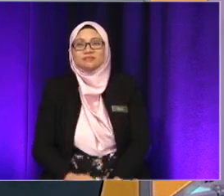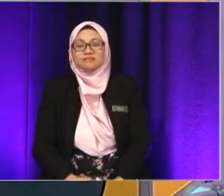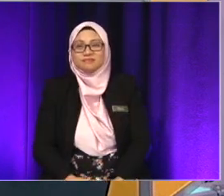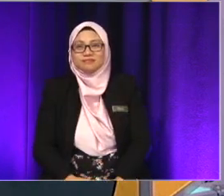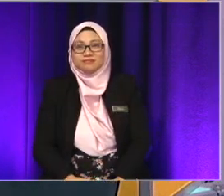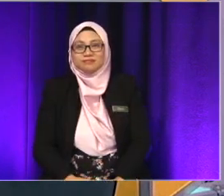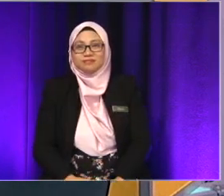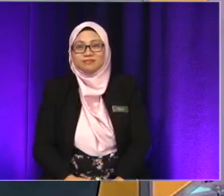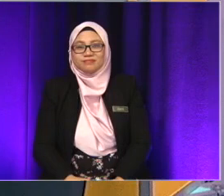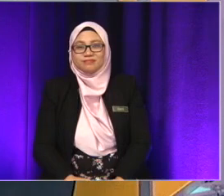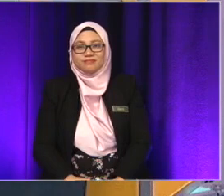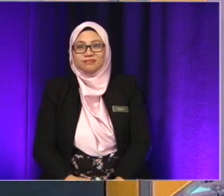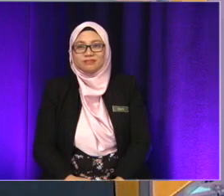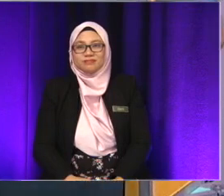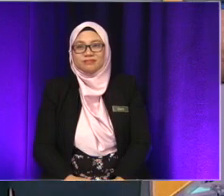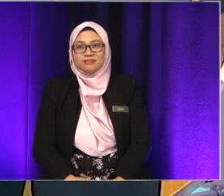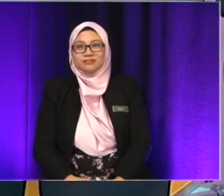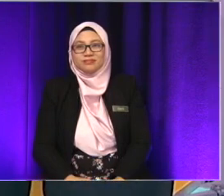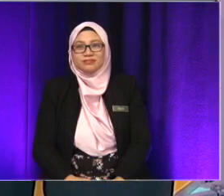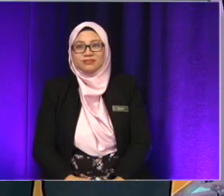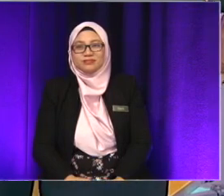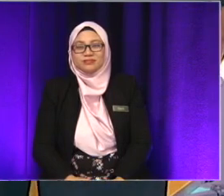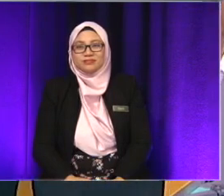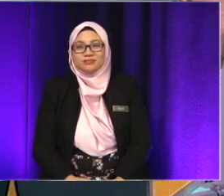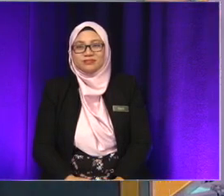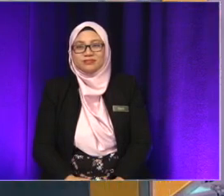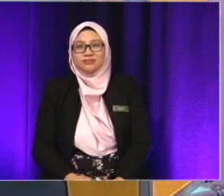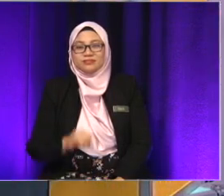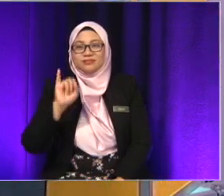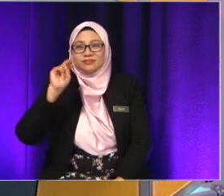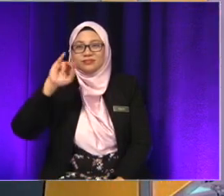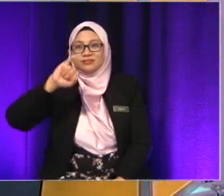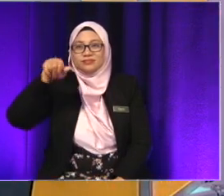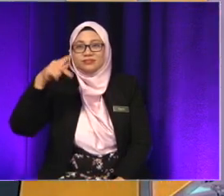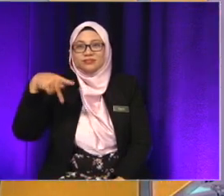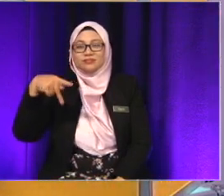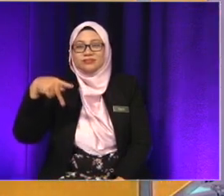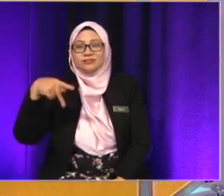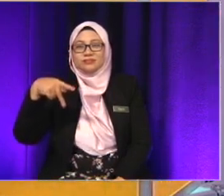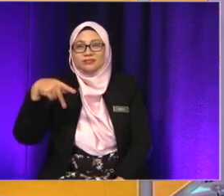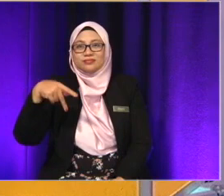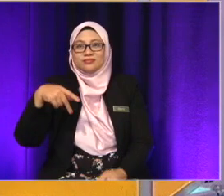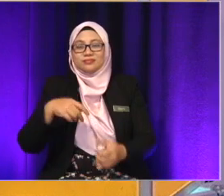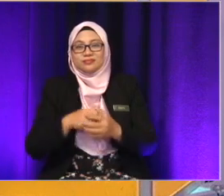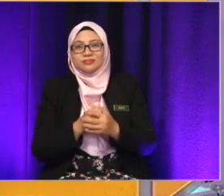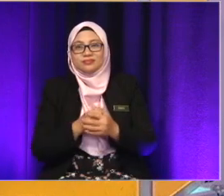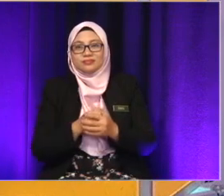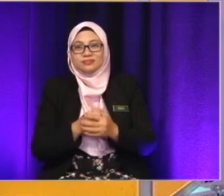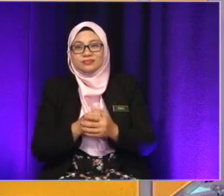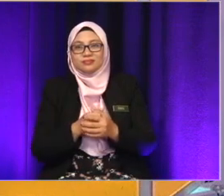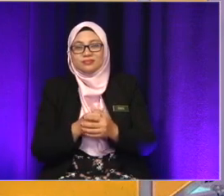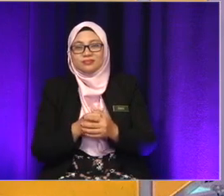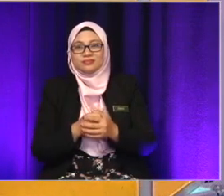Okey, injak kawalan aliran. Yang ni kita panggil dalam istilah di luar, kalau pipe air stop cock. Mana design pun macam design